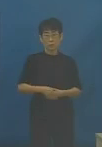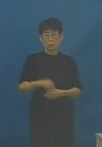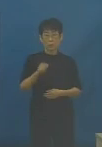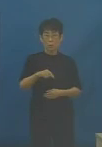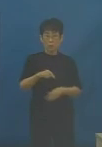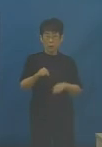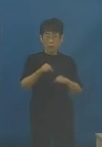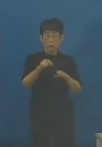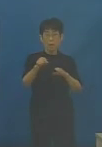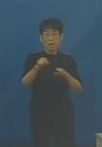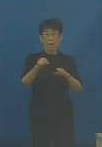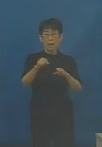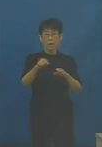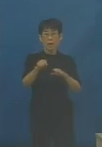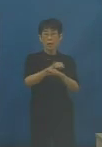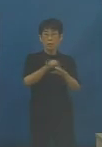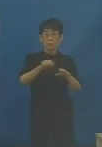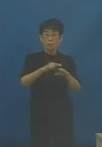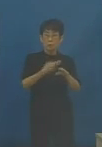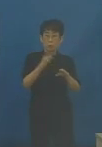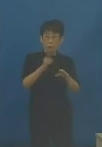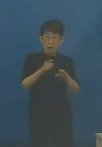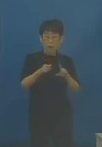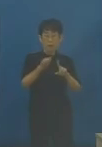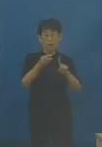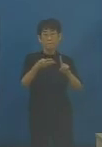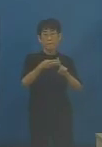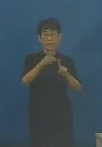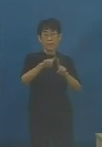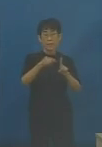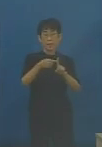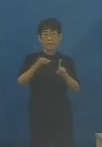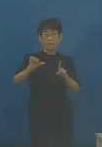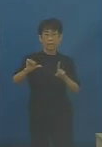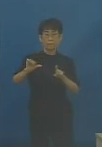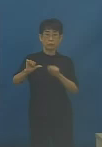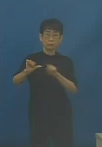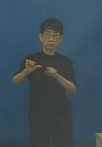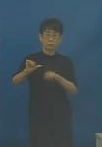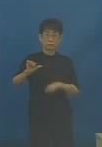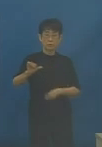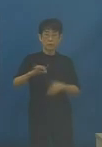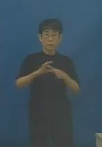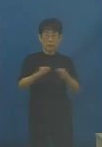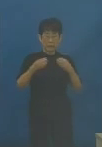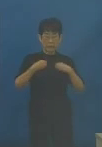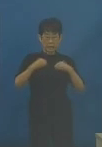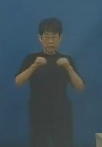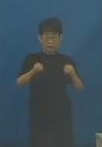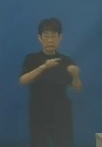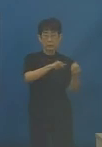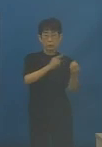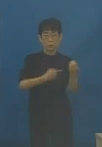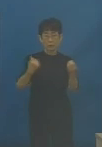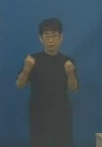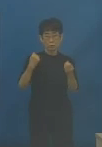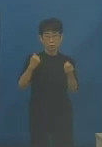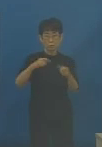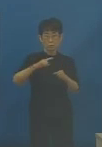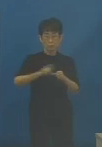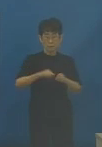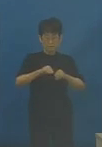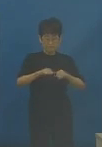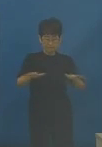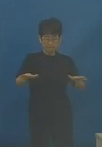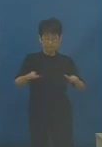か、と思います。でそれはおそらく感染力が強いので、そういうことになると、いうこともあります